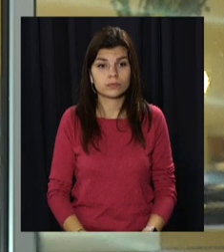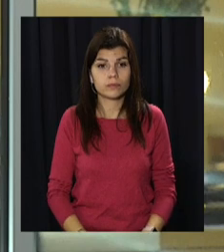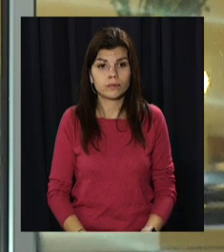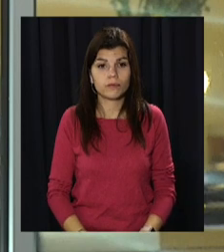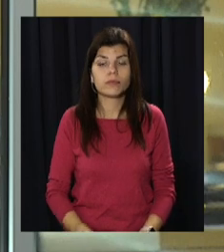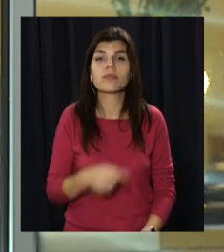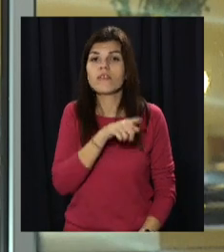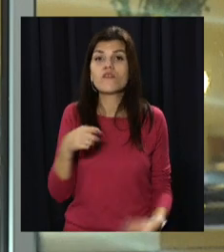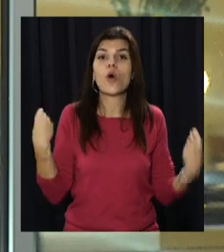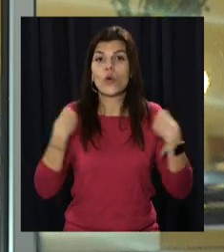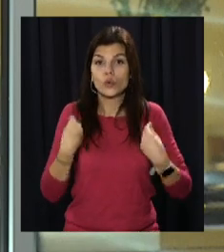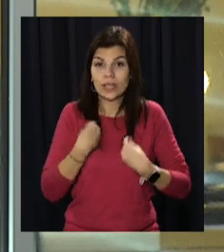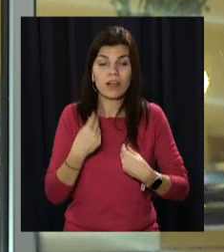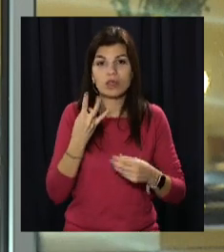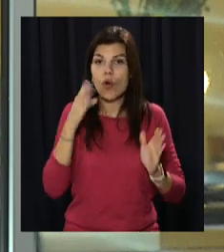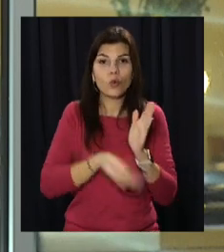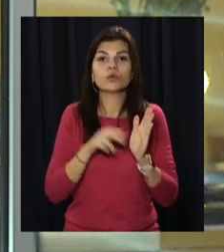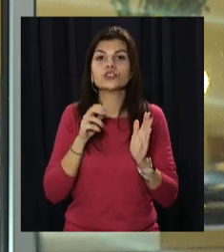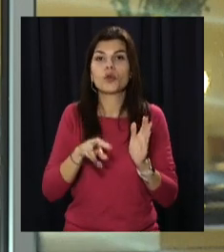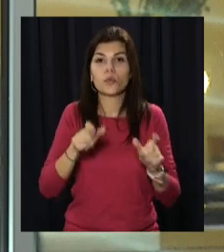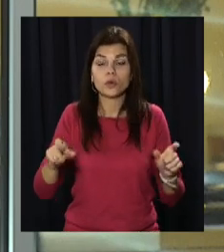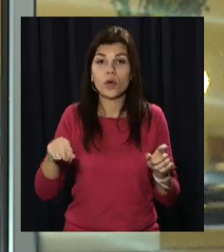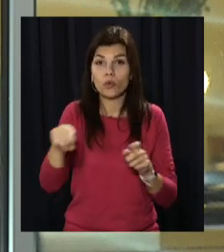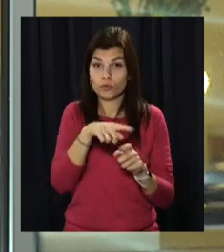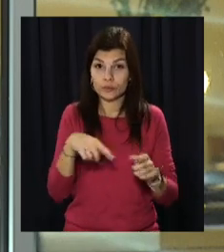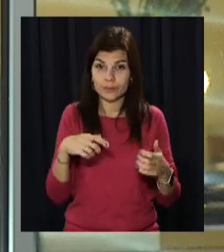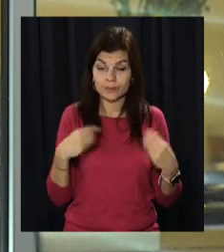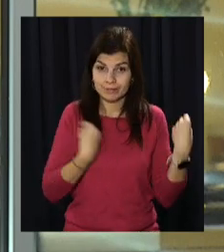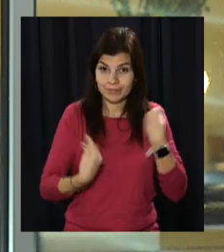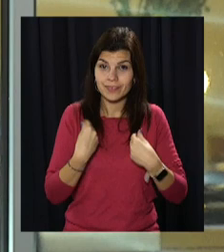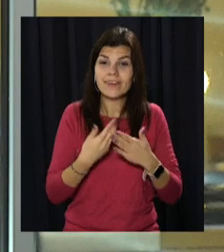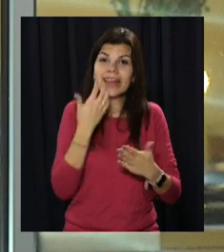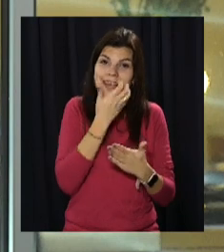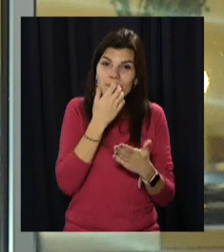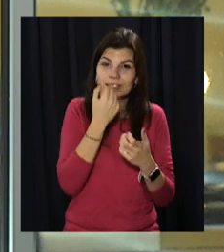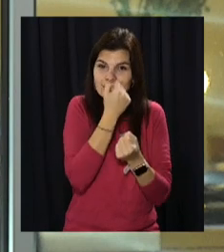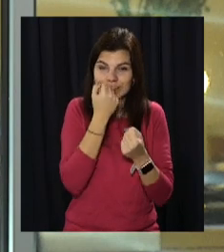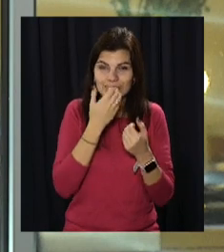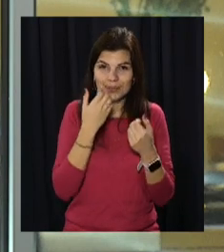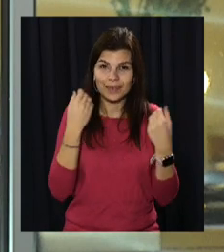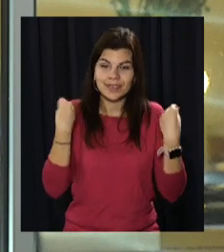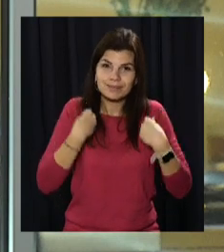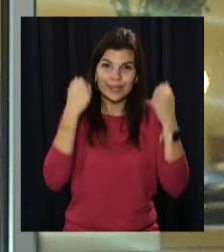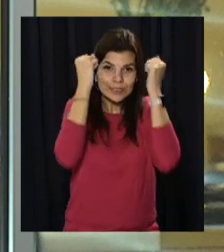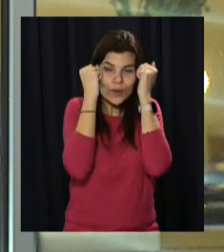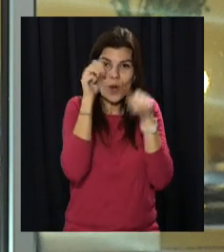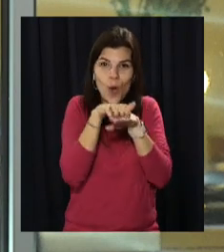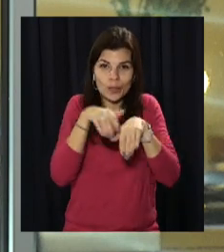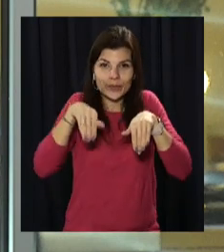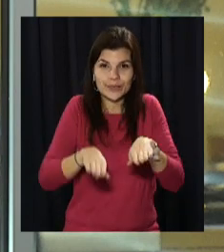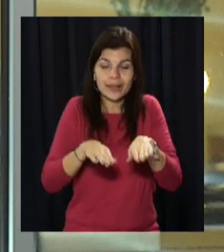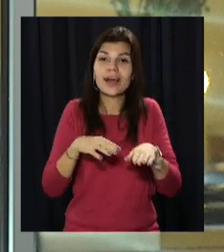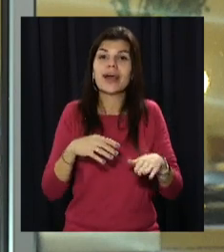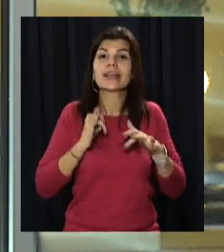Вони одягнені не гірше за людей. У їхньому гардеробі можна знайти від теплих зимових курток до шапок та чобітків. Одяг